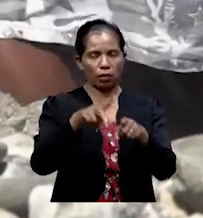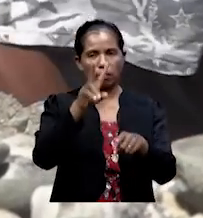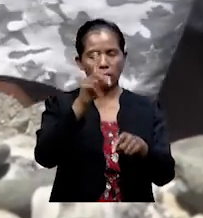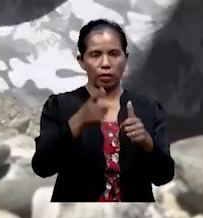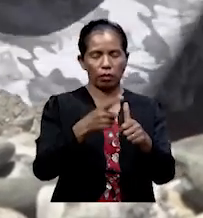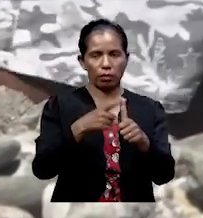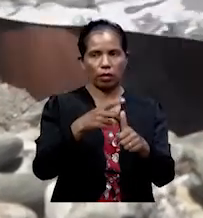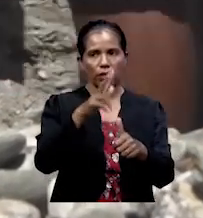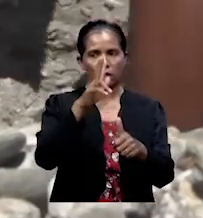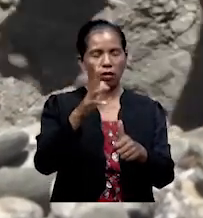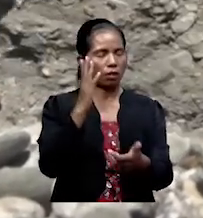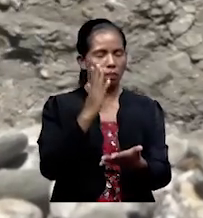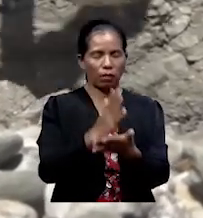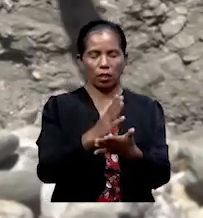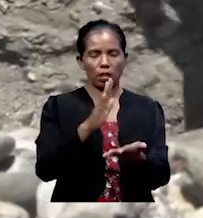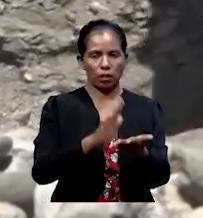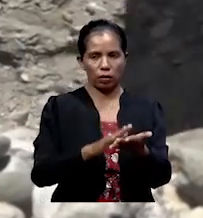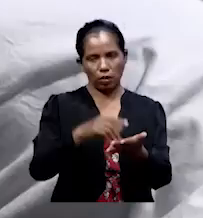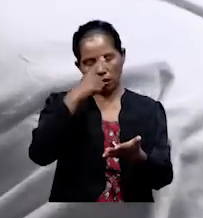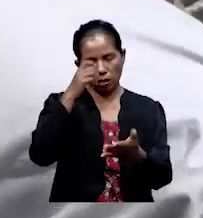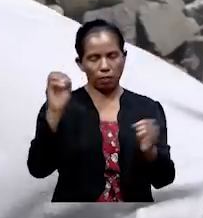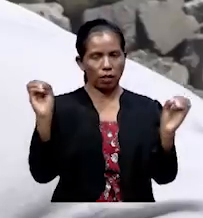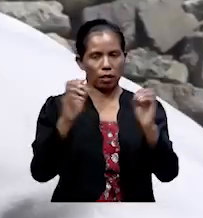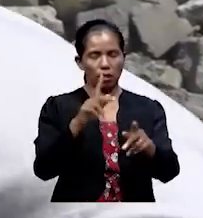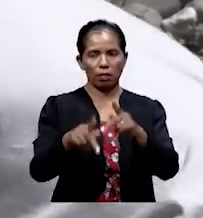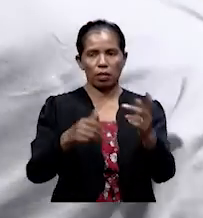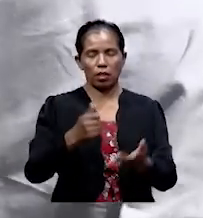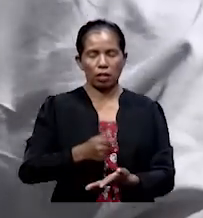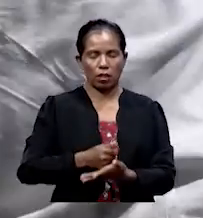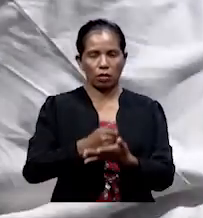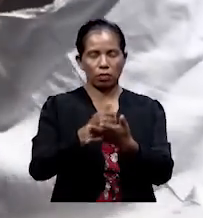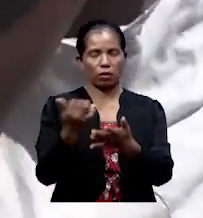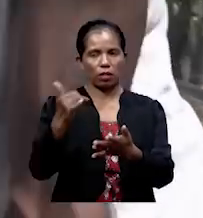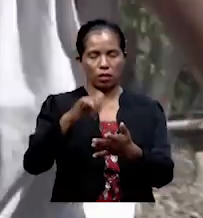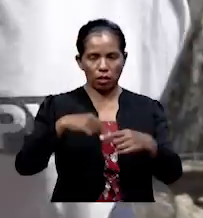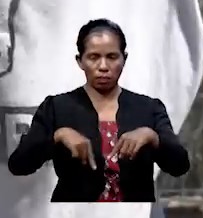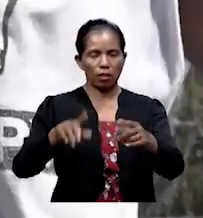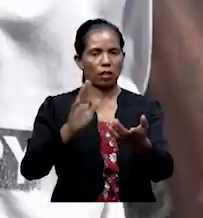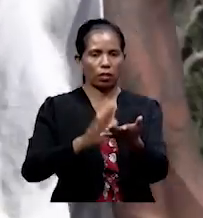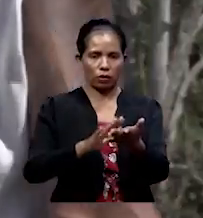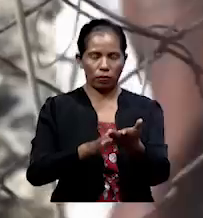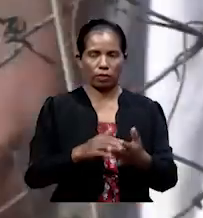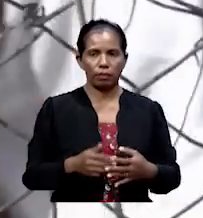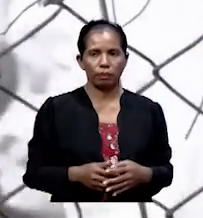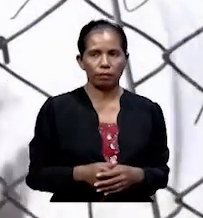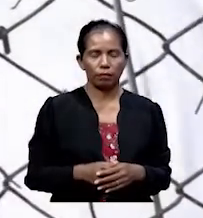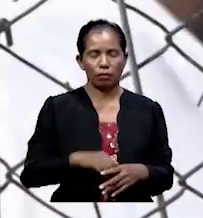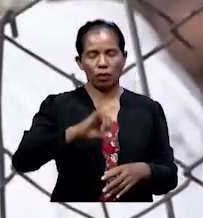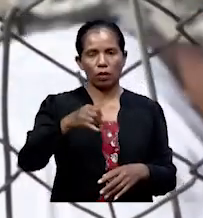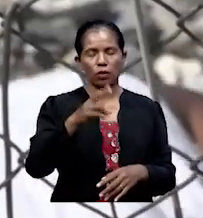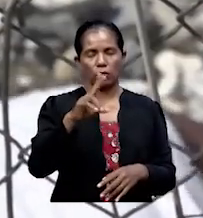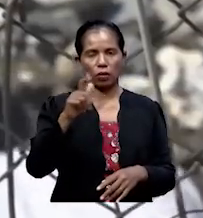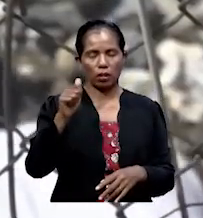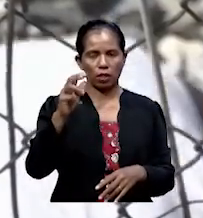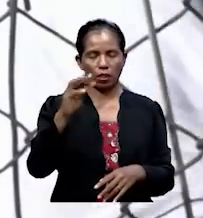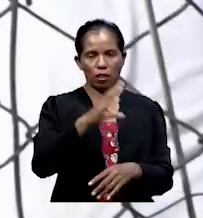futi decisão para escola, tambala ia ema tu sustenta no acompanha sira ba escola. Juliano Antonio ho